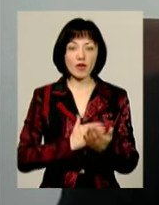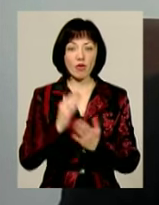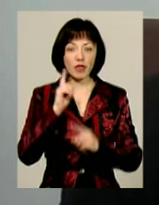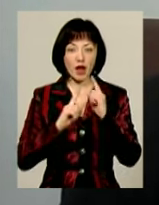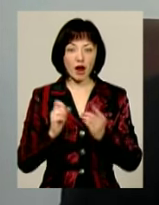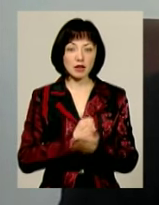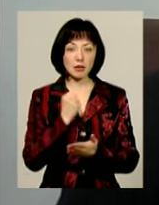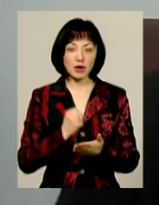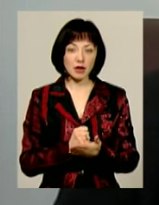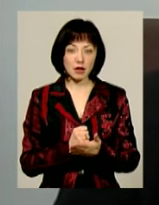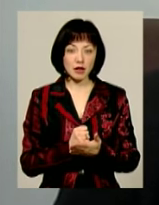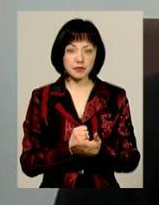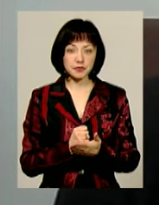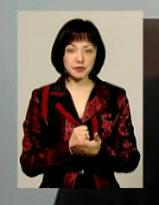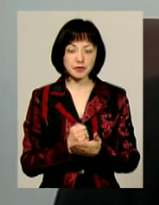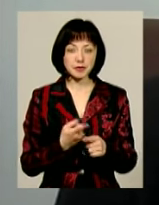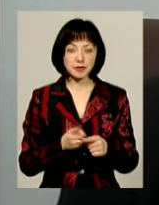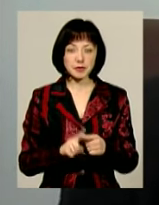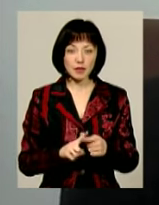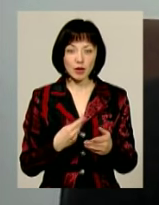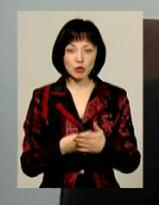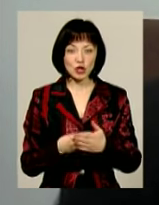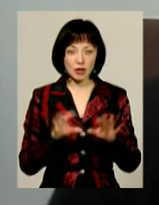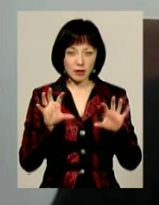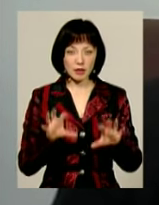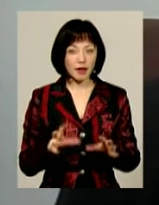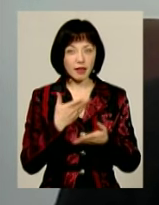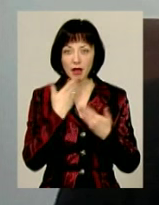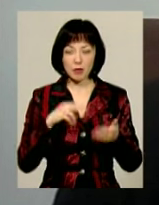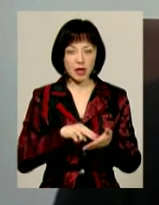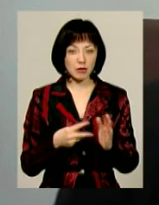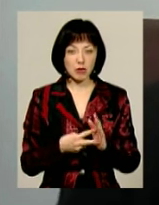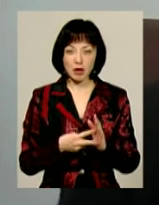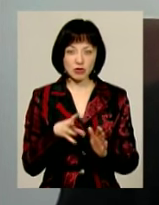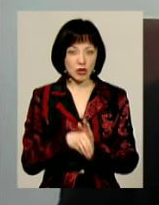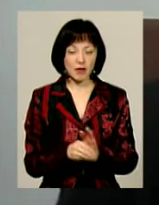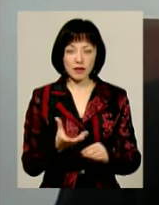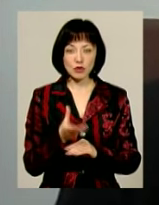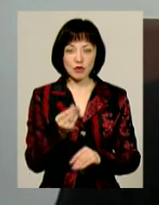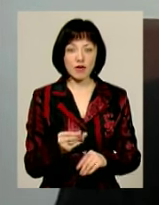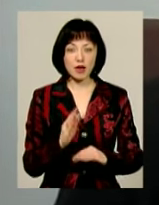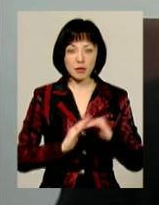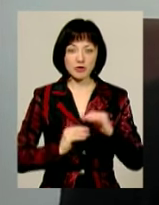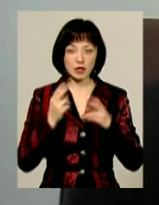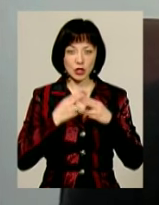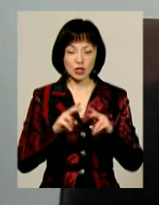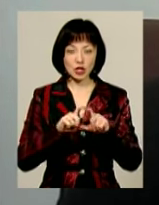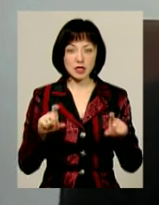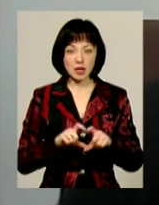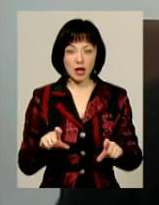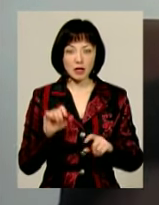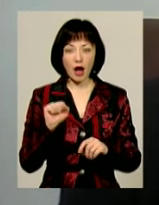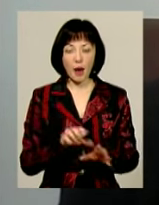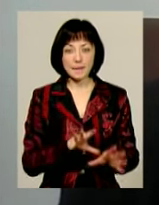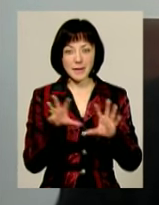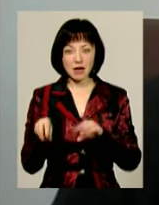Рада прийняла цей закон і передбачила, значить, не передбачила фінансування на професійні технічні заклади, а